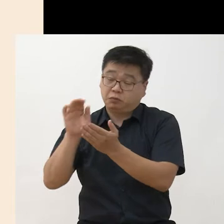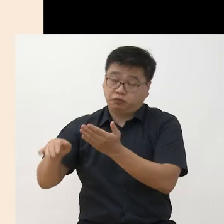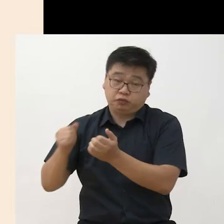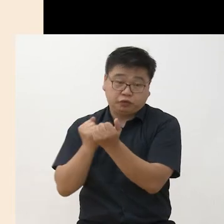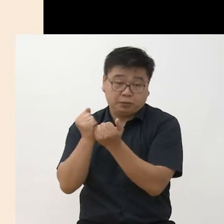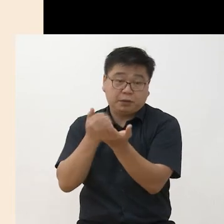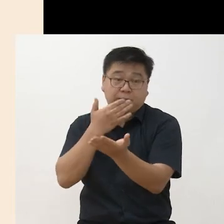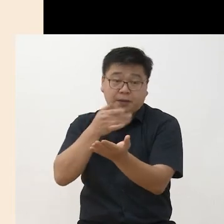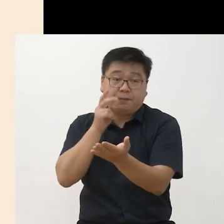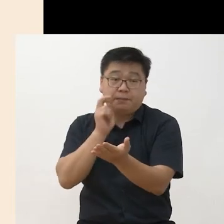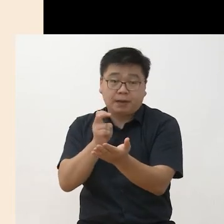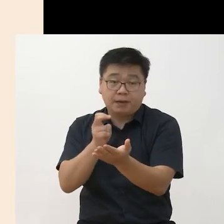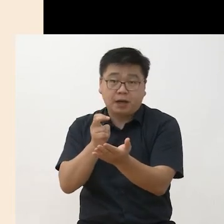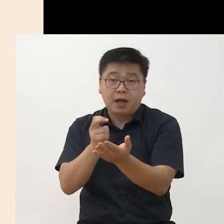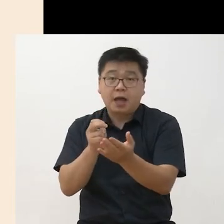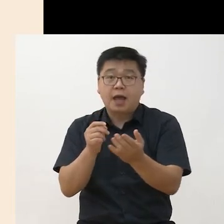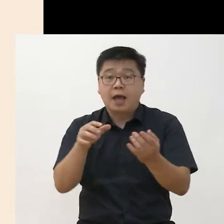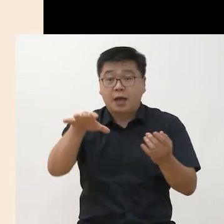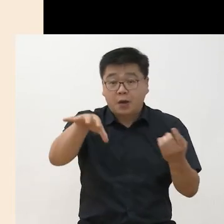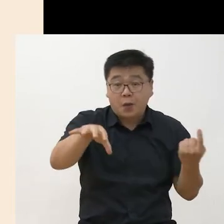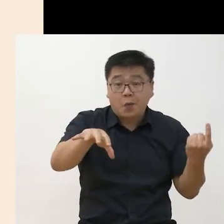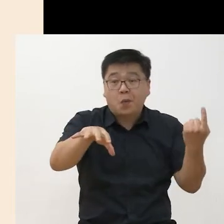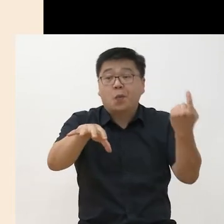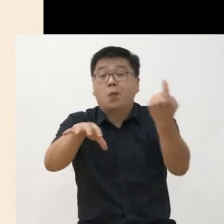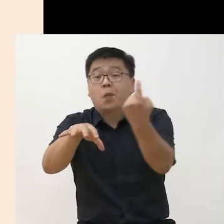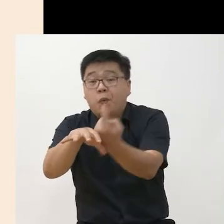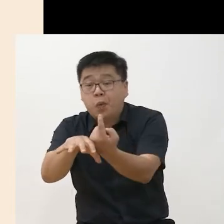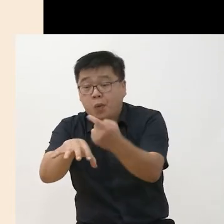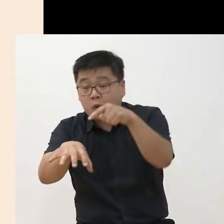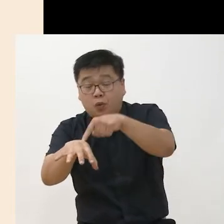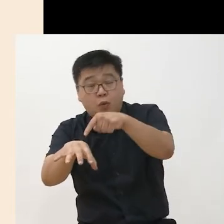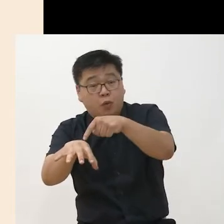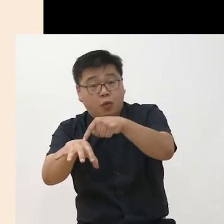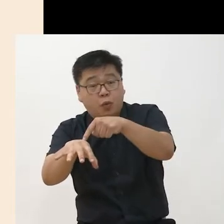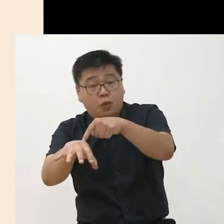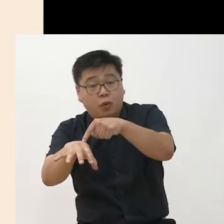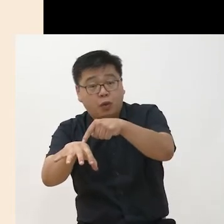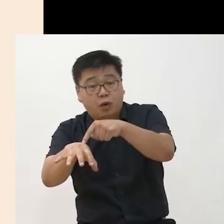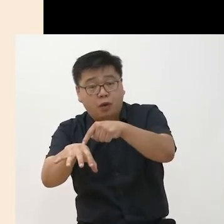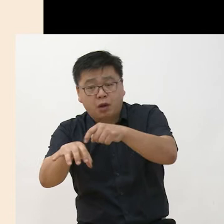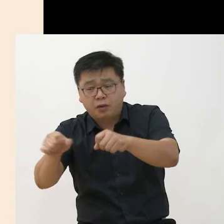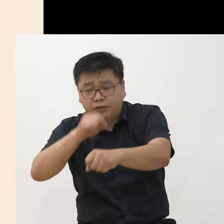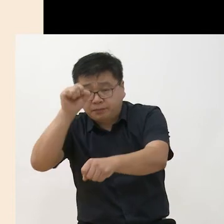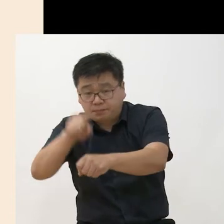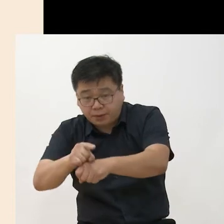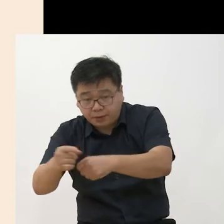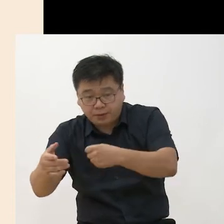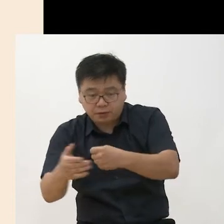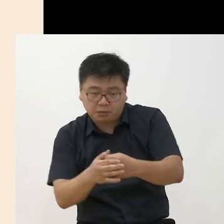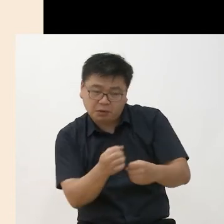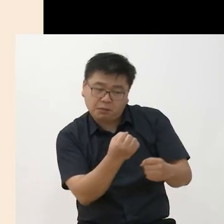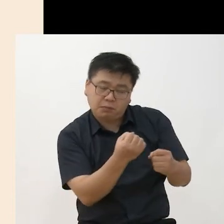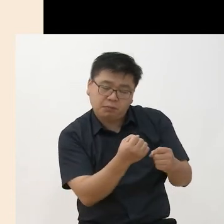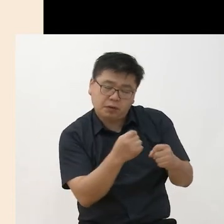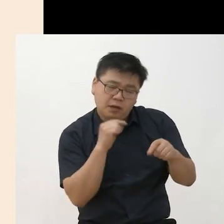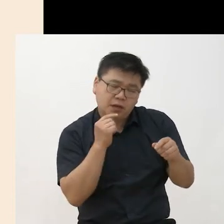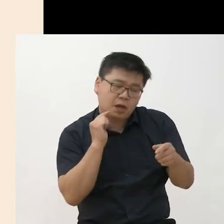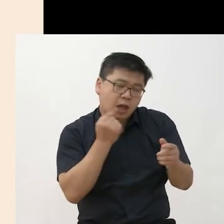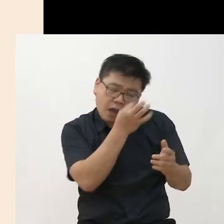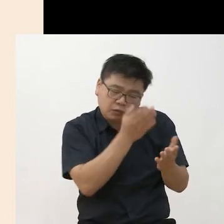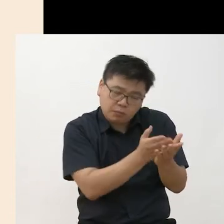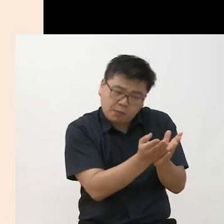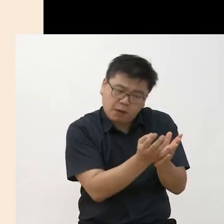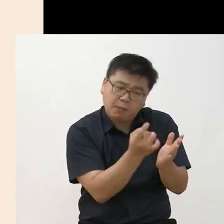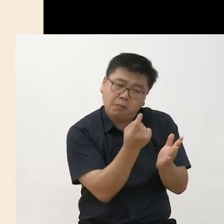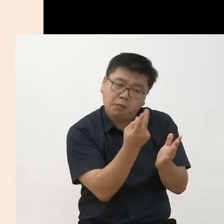예정인데요. 찾아가는 곳에 따라서 일부 장르는 신청을 할 수 없는 그런 제한이 있음을